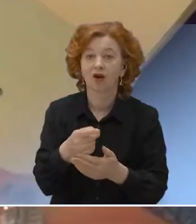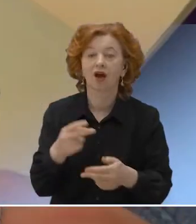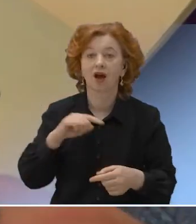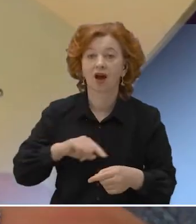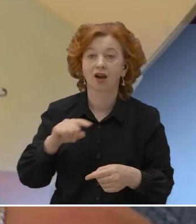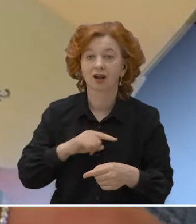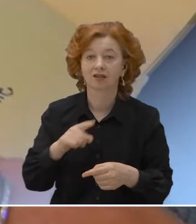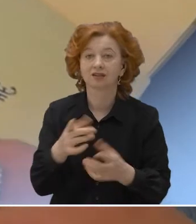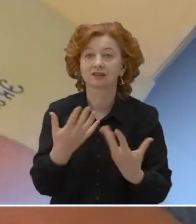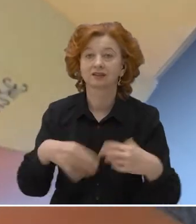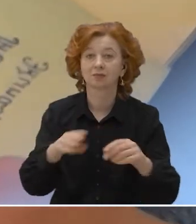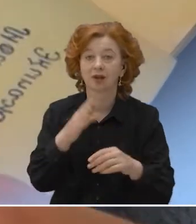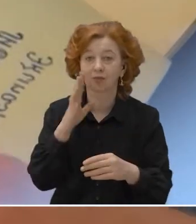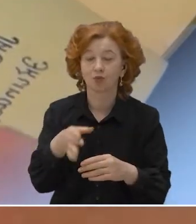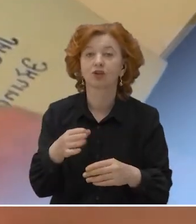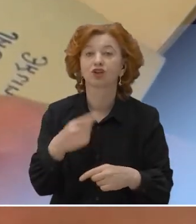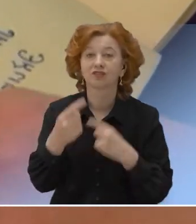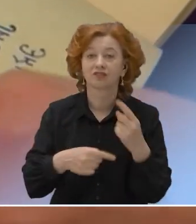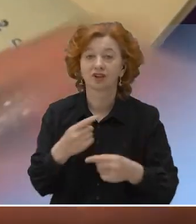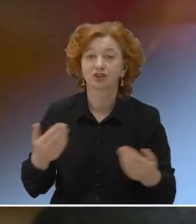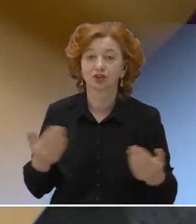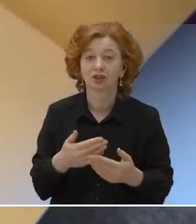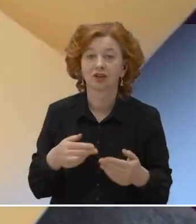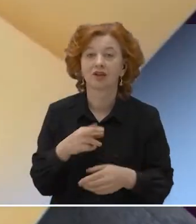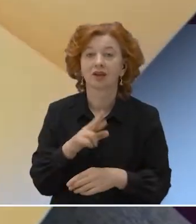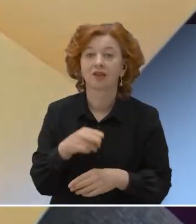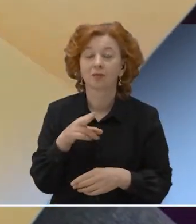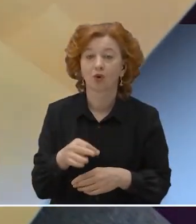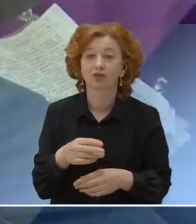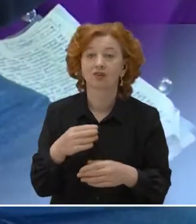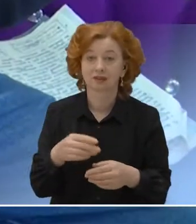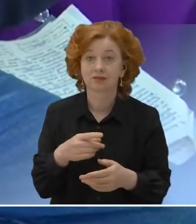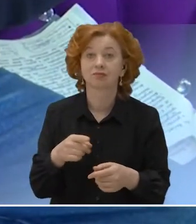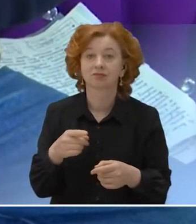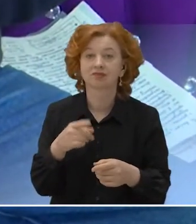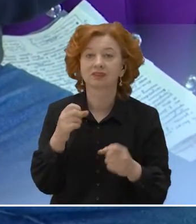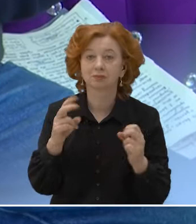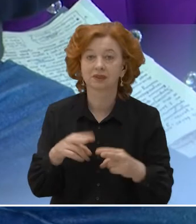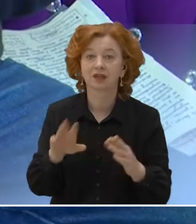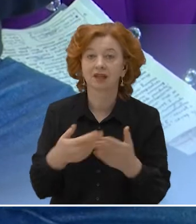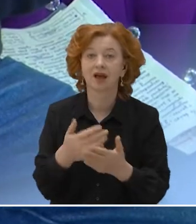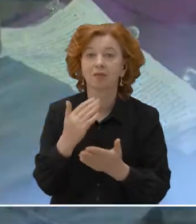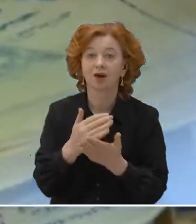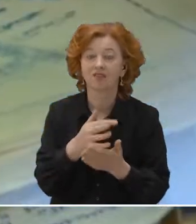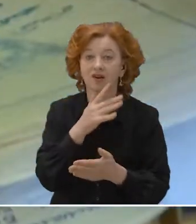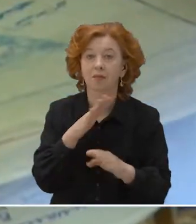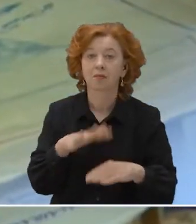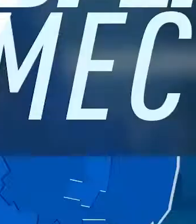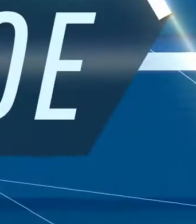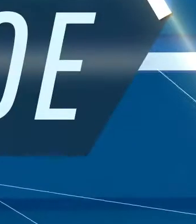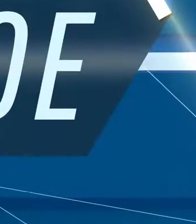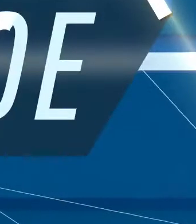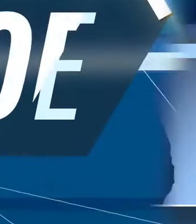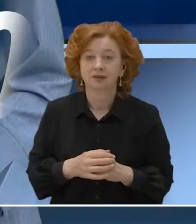А в семье Банниковых его подвиг будет жить вечно. Диана Погосова, Богдан Дмитриев, Дмитрий Соболев. Специально для программы «Время